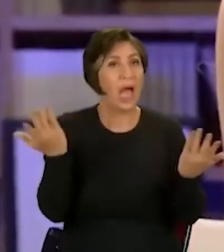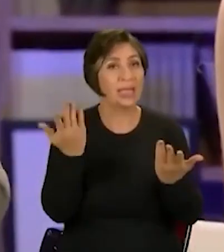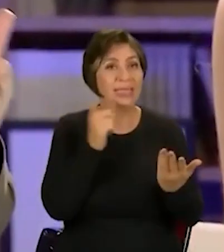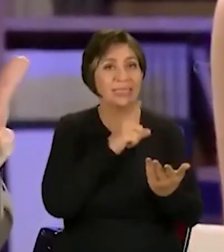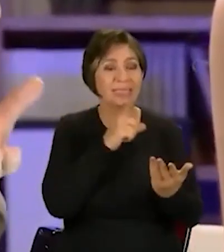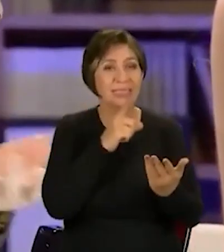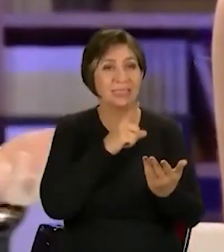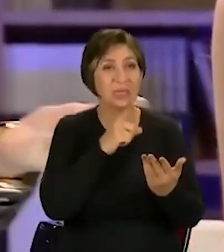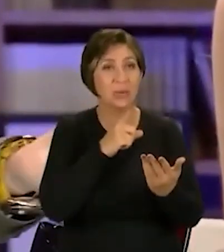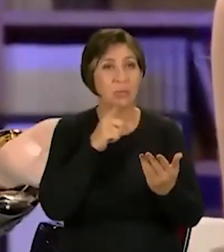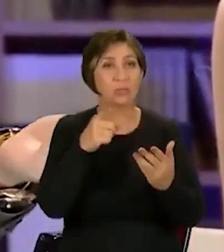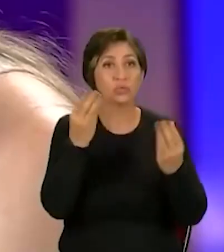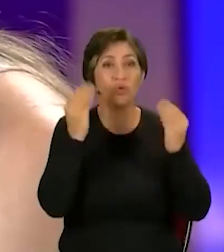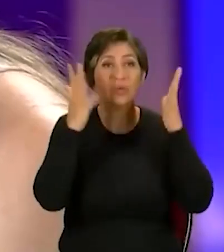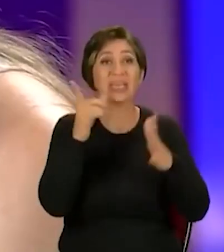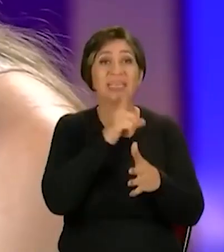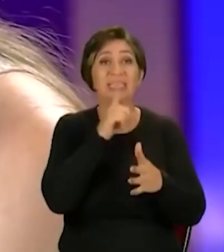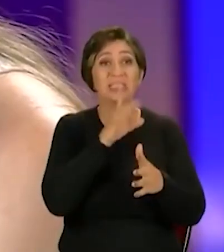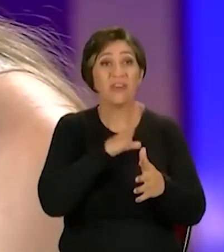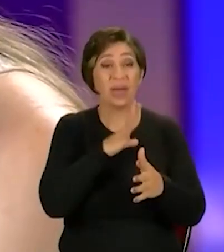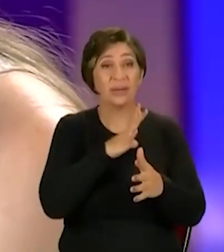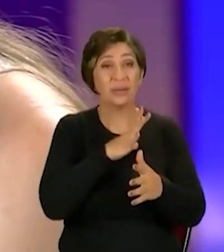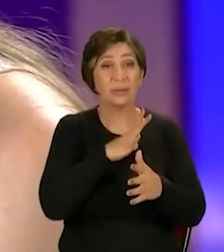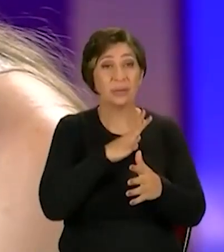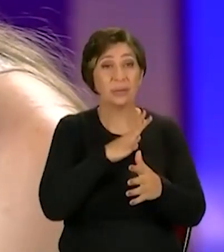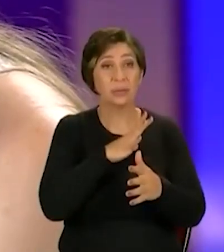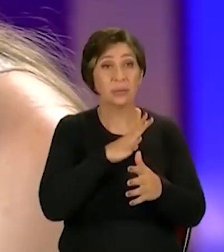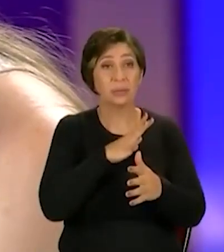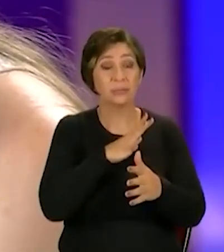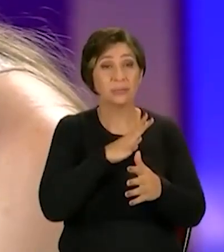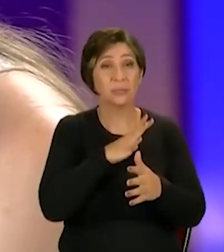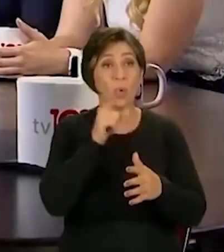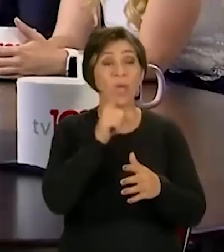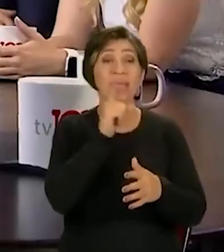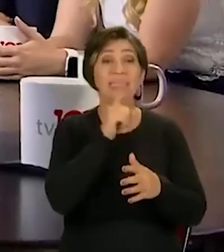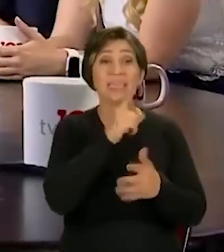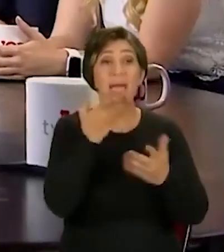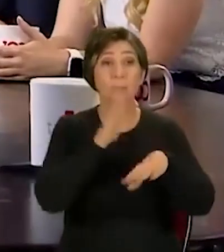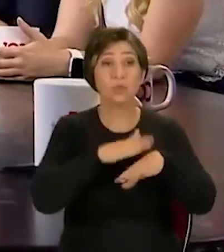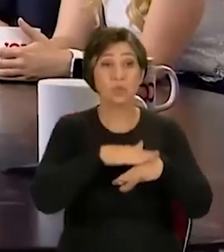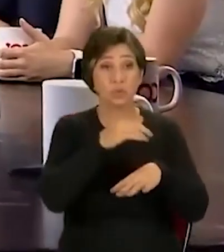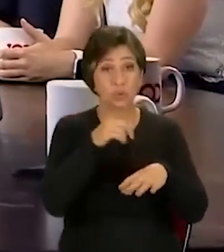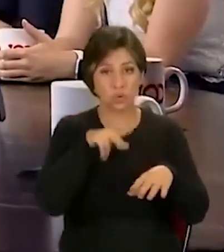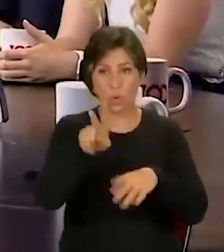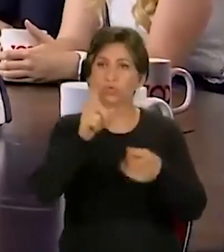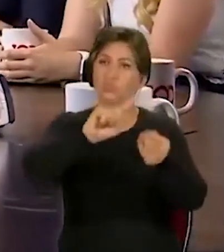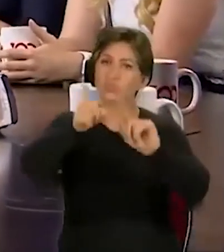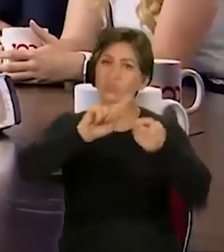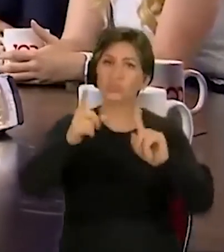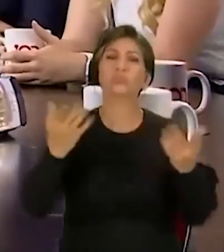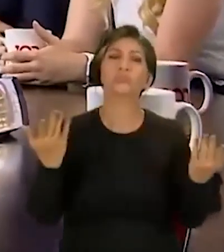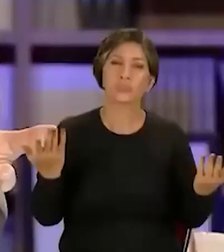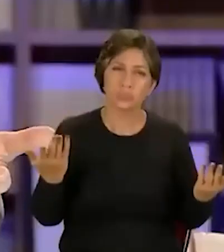İngilizce? Yani bu birçok İngilizce var. Yani o İngilizceyle ne yapıyorsun? O İngilizce yol tarifi